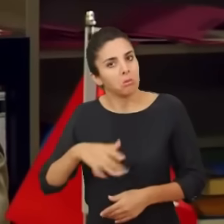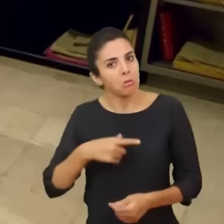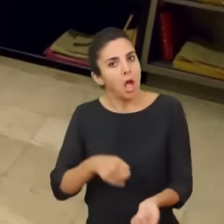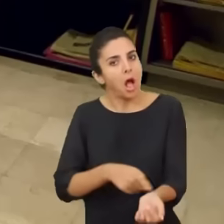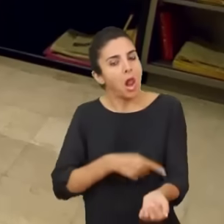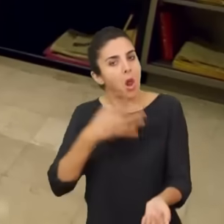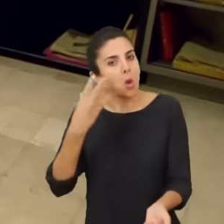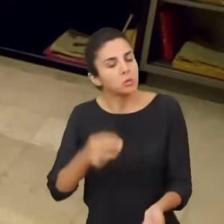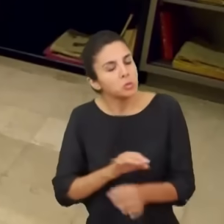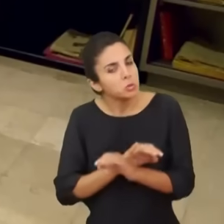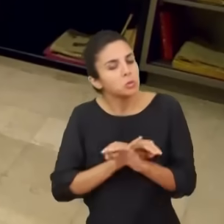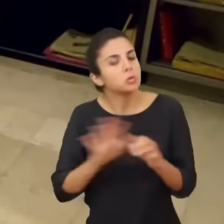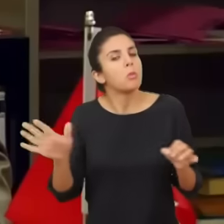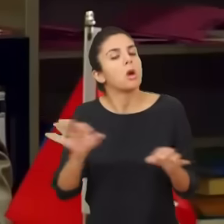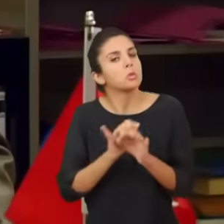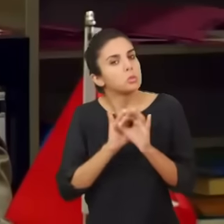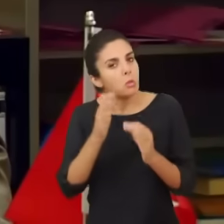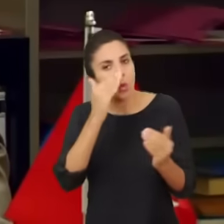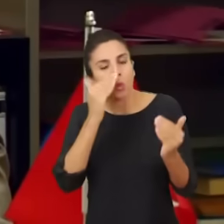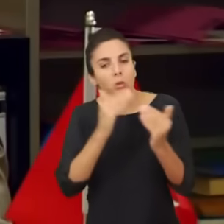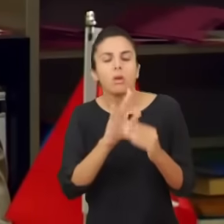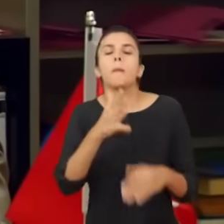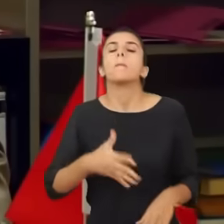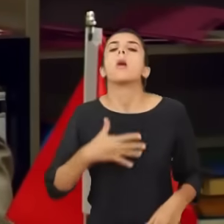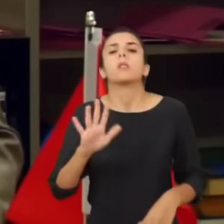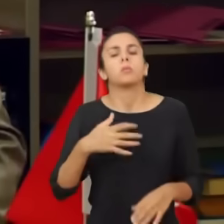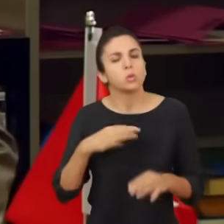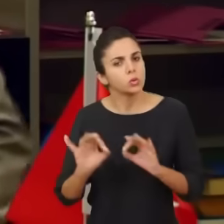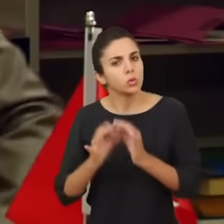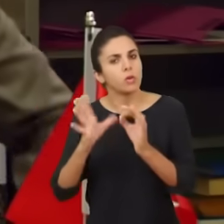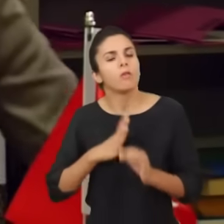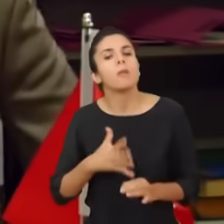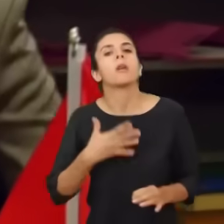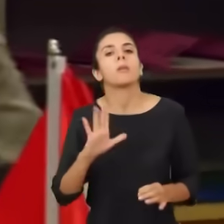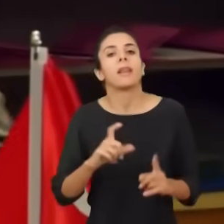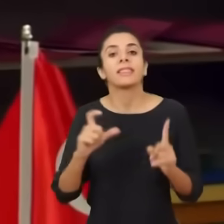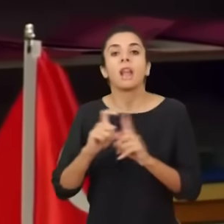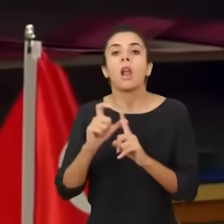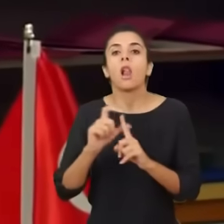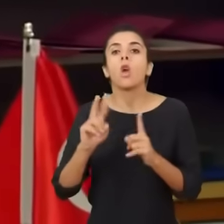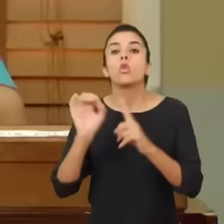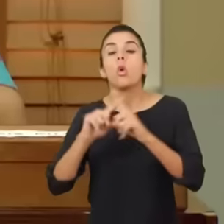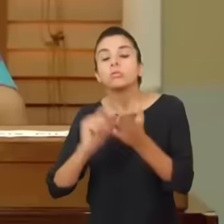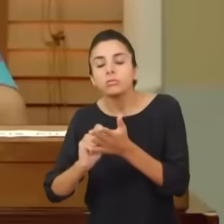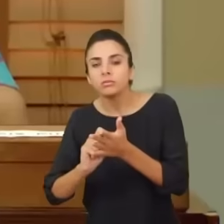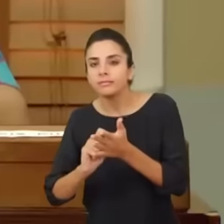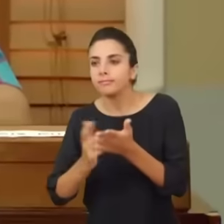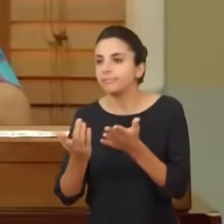Fehmi baba. Tam sana yakışır davranış. Ya. Sen merak etme, o işi biz hallederiz. Ha. Danyal, not al.